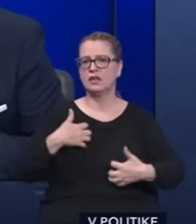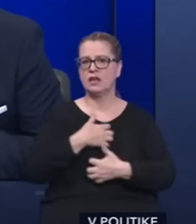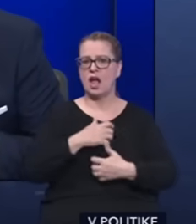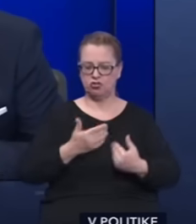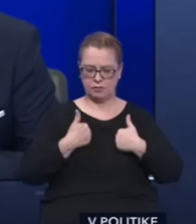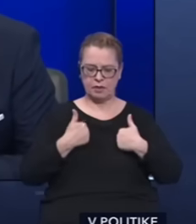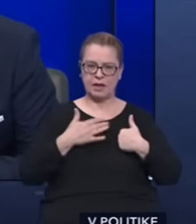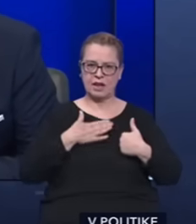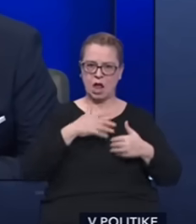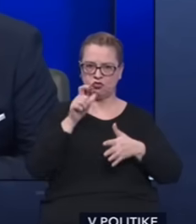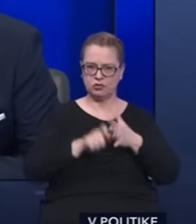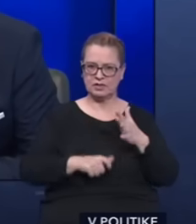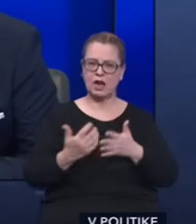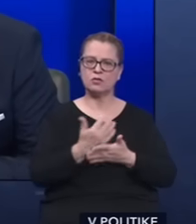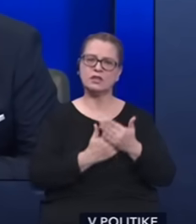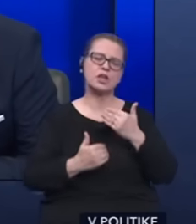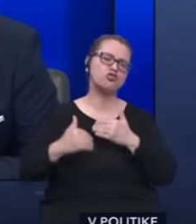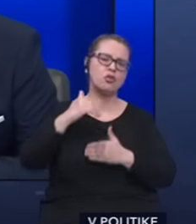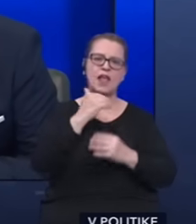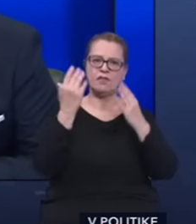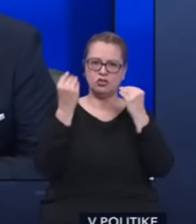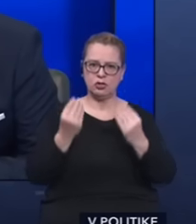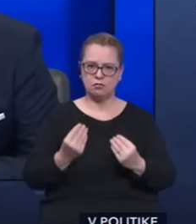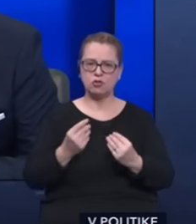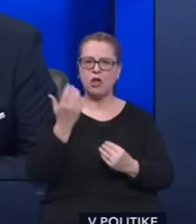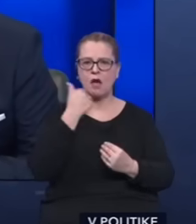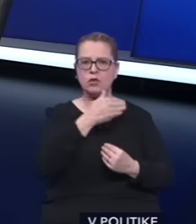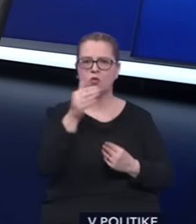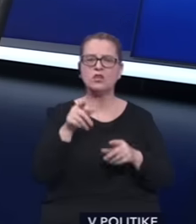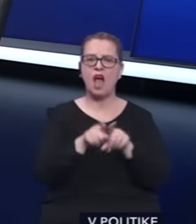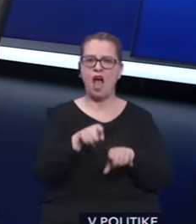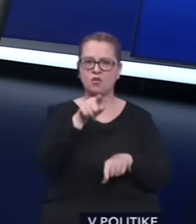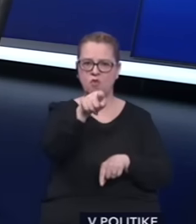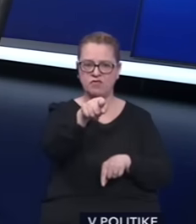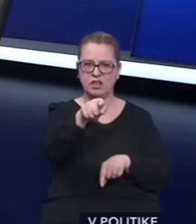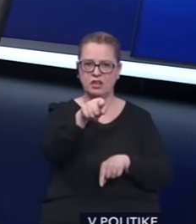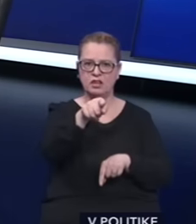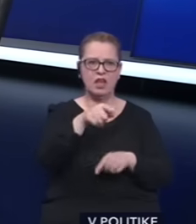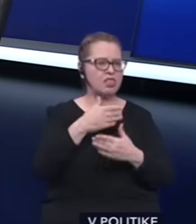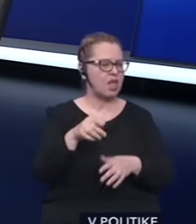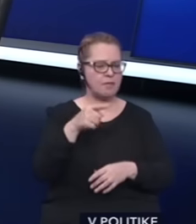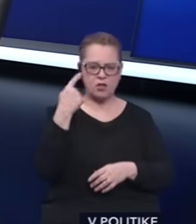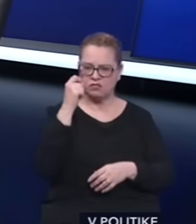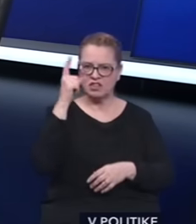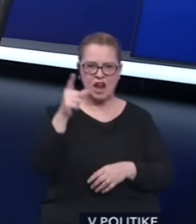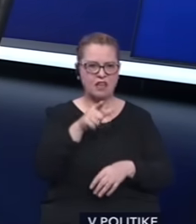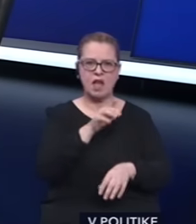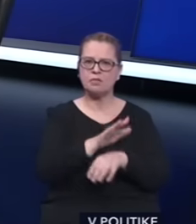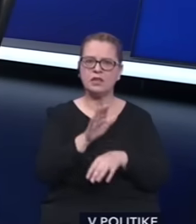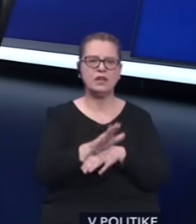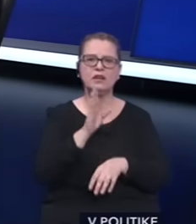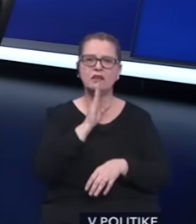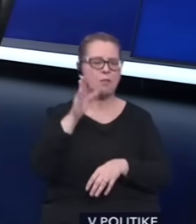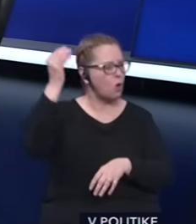SNS získať čo najväčší mandát, aby ľudia ako vy, ktorí jednoducho nemajú na to vzdelanie, aby už nikdy nemohol byť